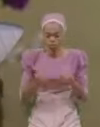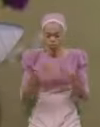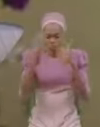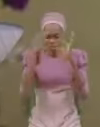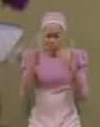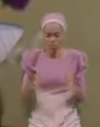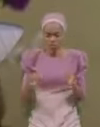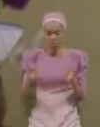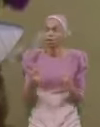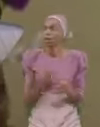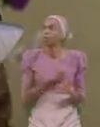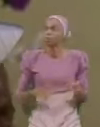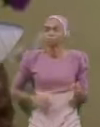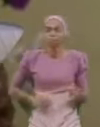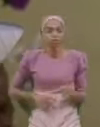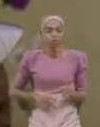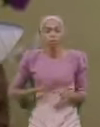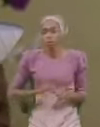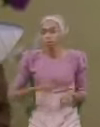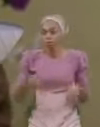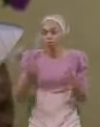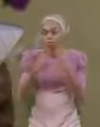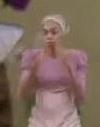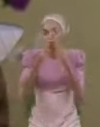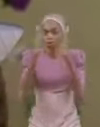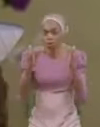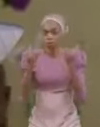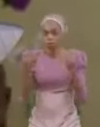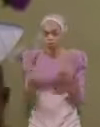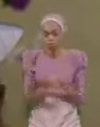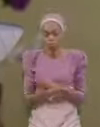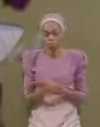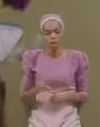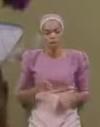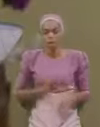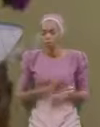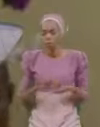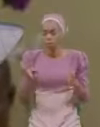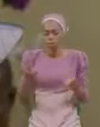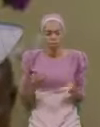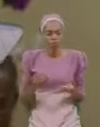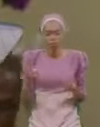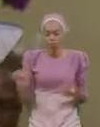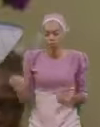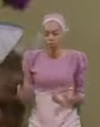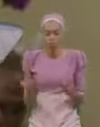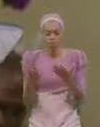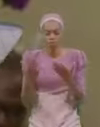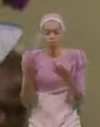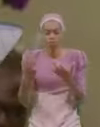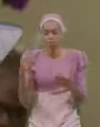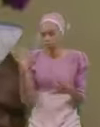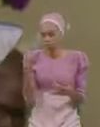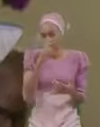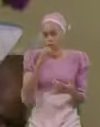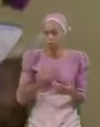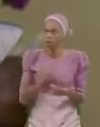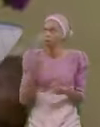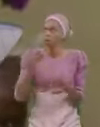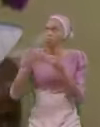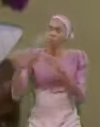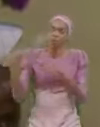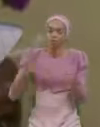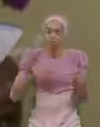consciencieux c'est ecclésiaste 417 prends garde à ton pied lorsque tu entres dans la maison de Dieu